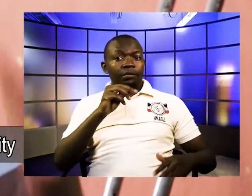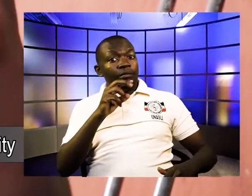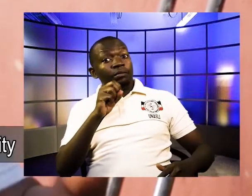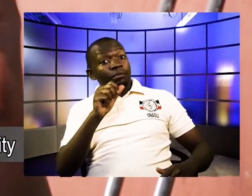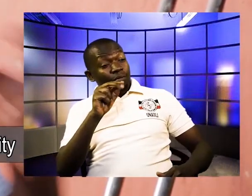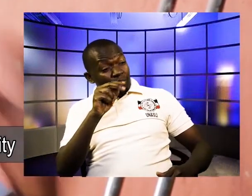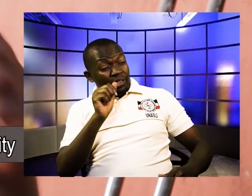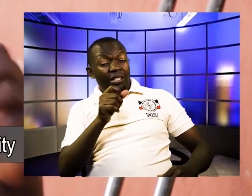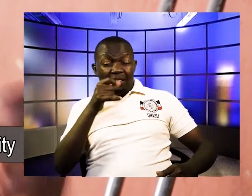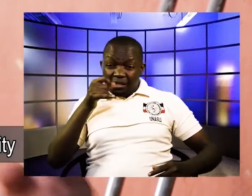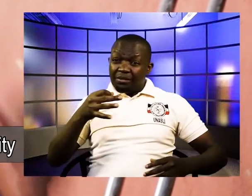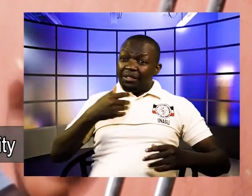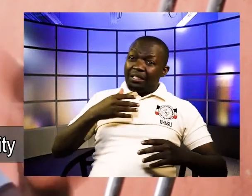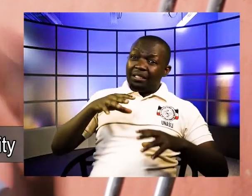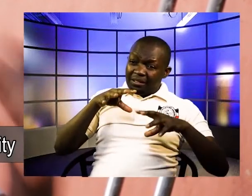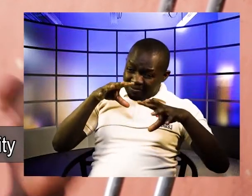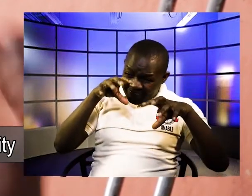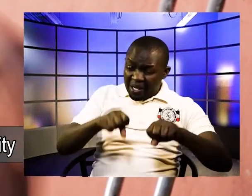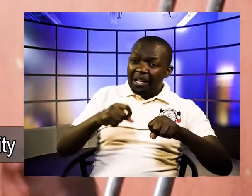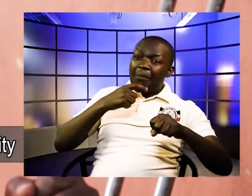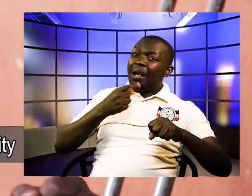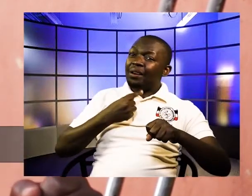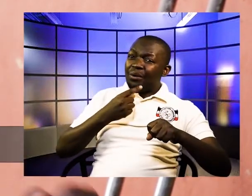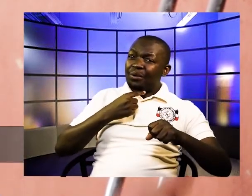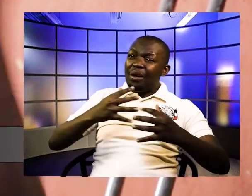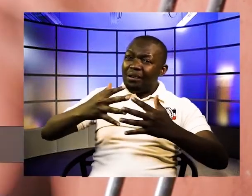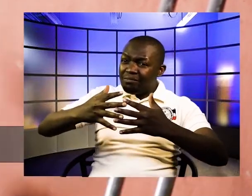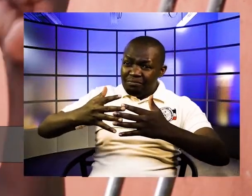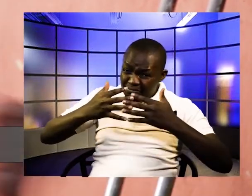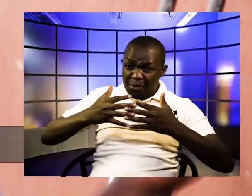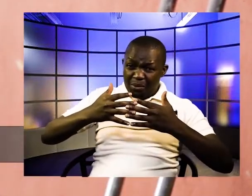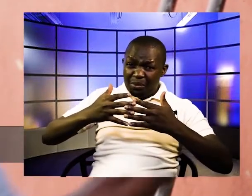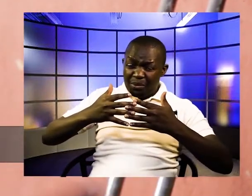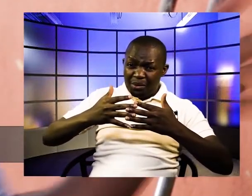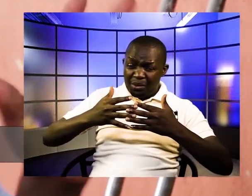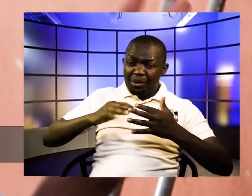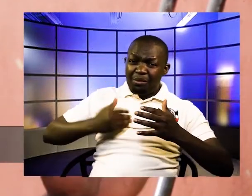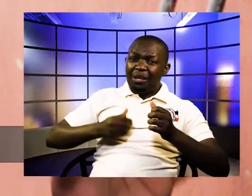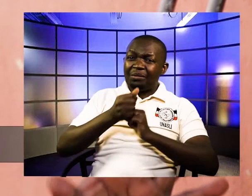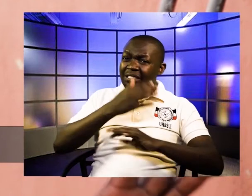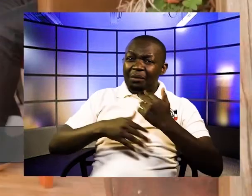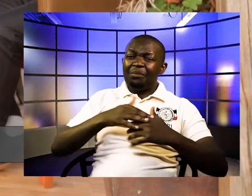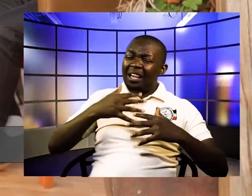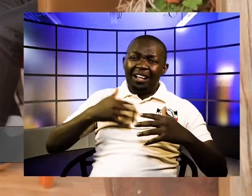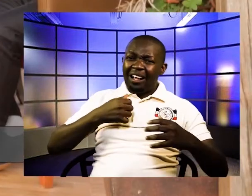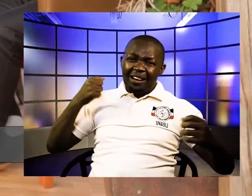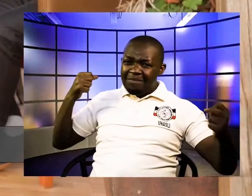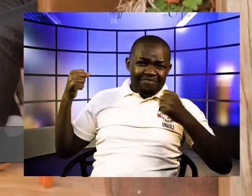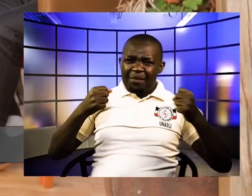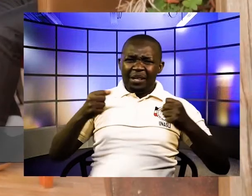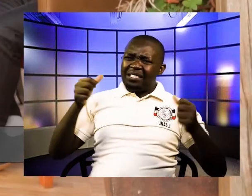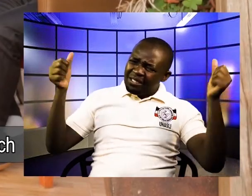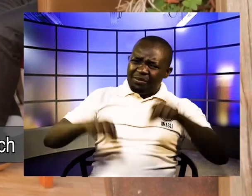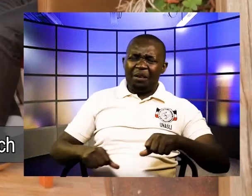nze ne mmala nkwata ku musajja akwata omukazi aliko obulemu, nsobola omuyuzayuza ne mukutwa kutula ebitundutundu. Kibi